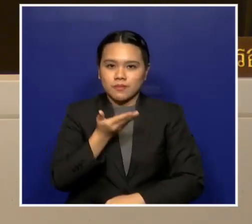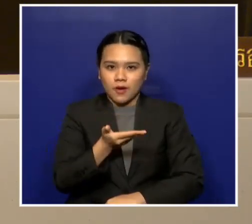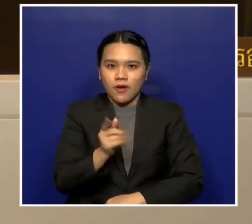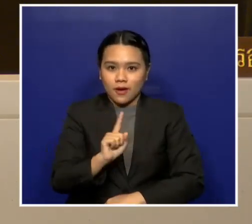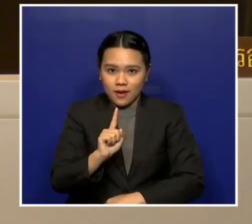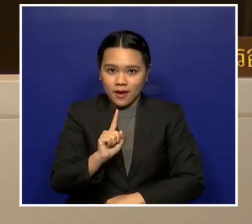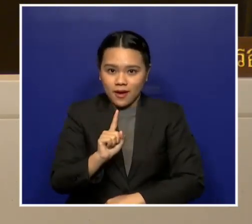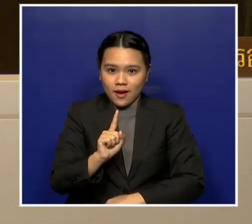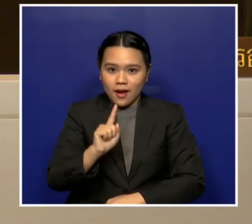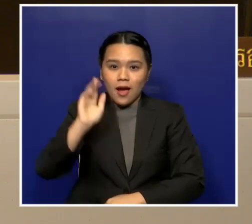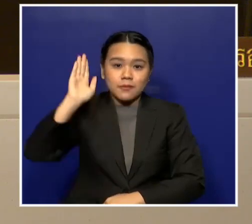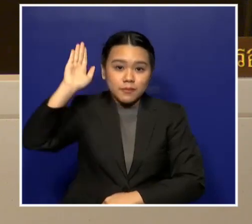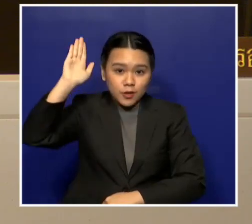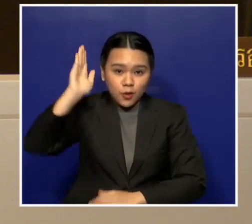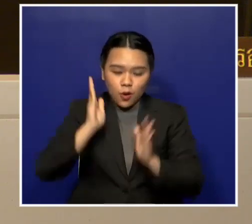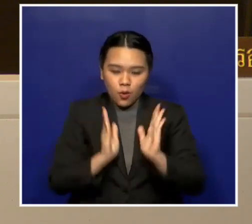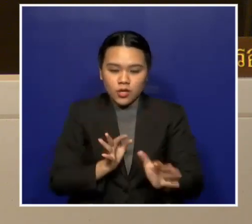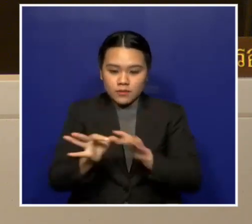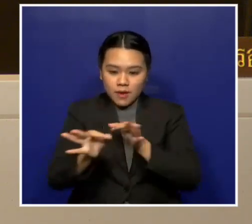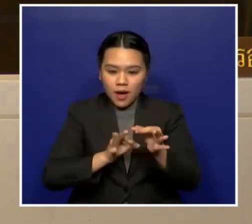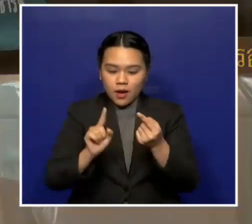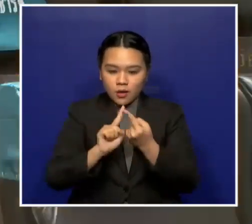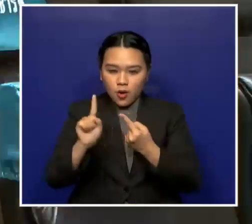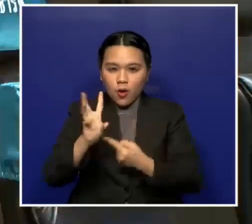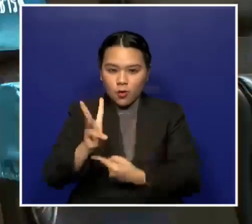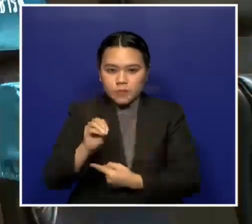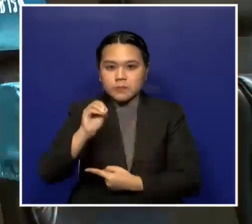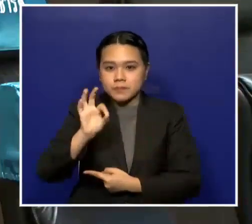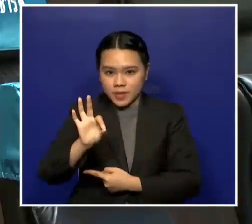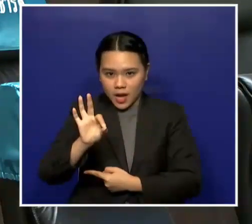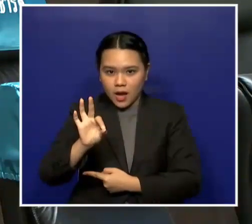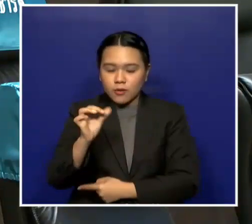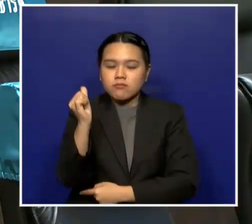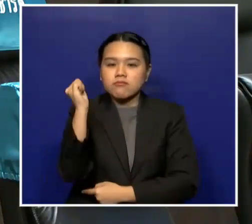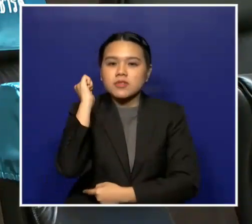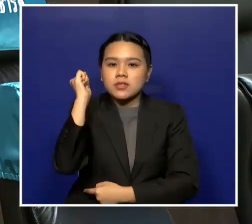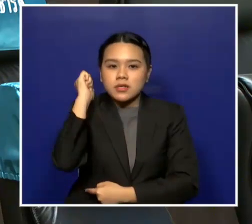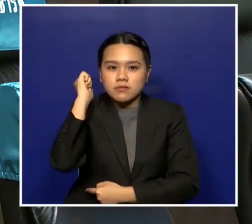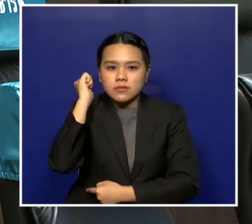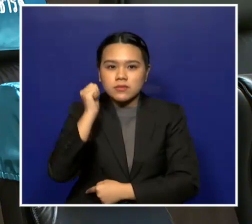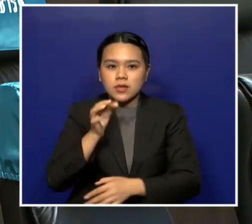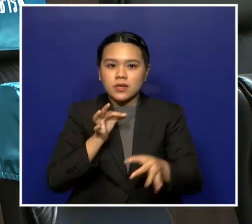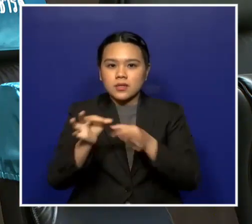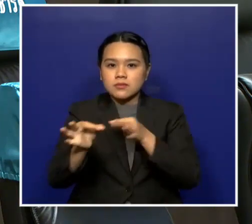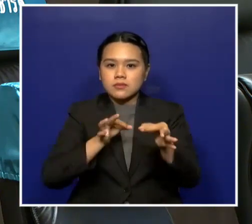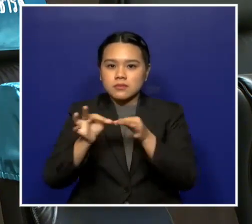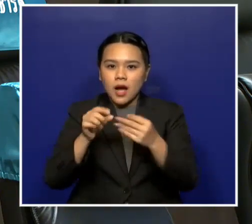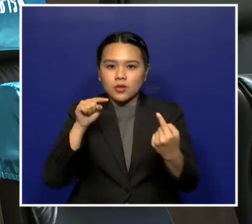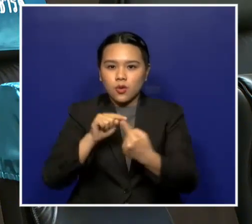ท้วงผู้อภิปรายตามข้อที่69นะฮะก็เช่นเดิมท่านก็อภิปรายฝ่าฝืน